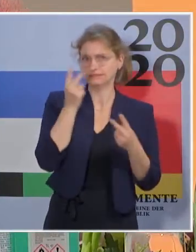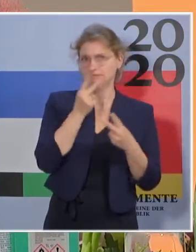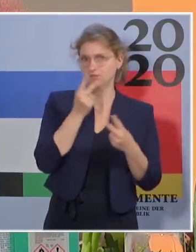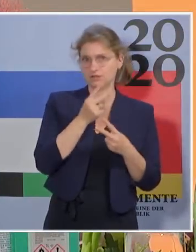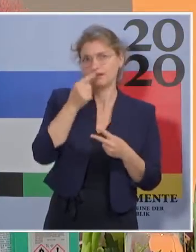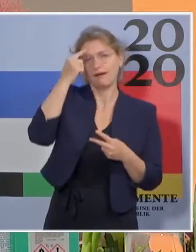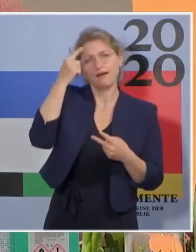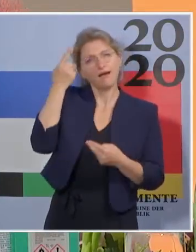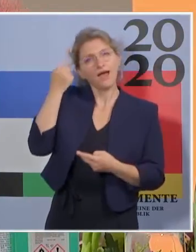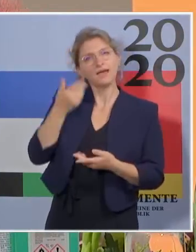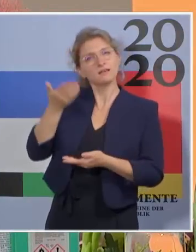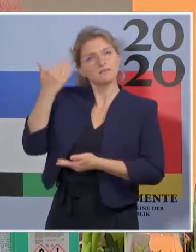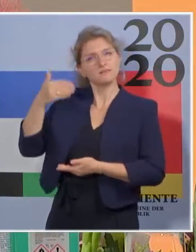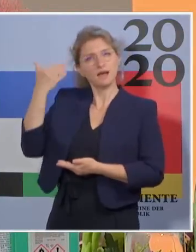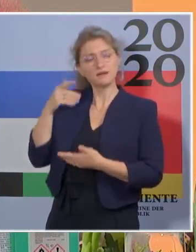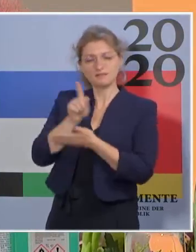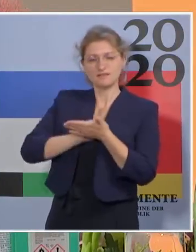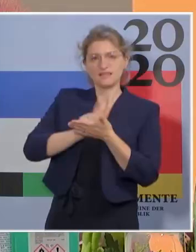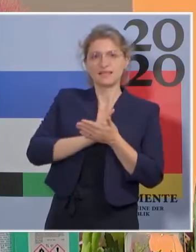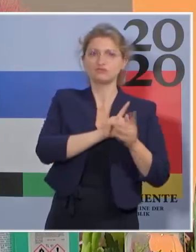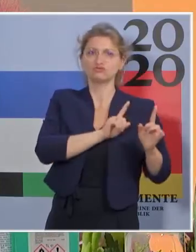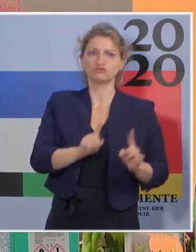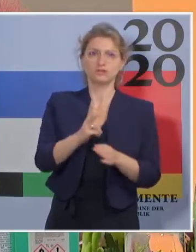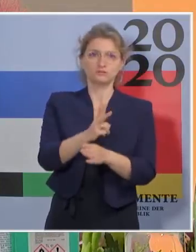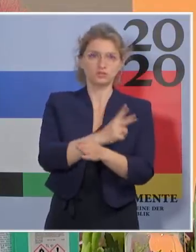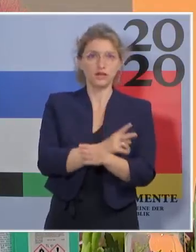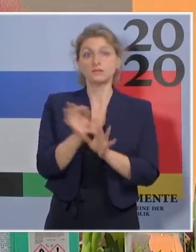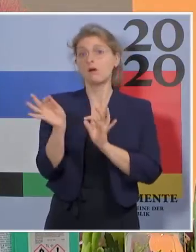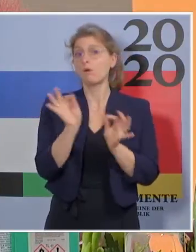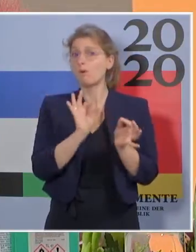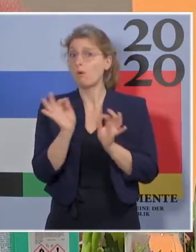an die Zeit des Ständestaates oder auch die Zeit des